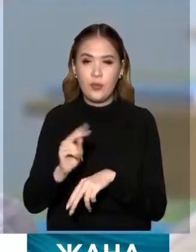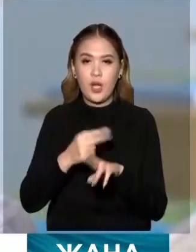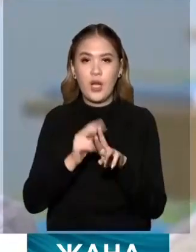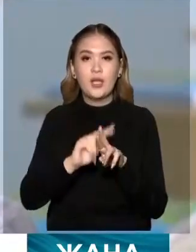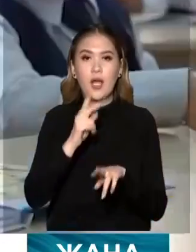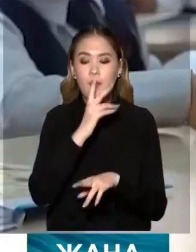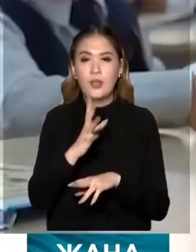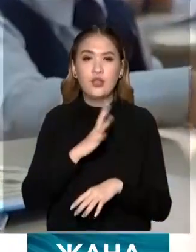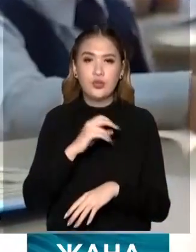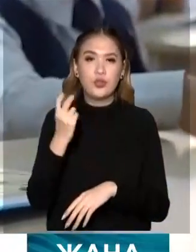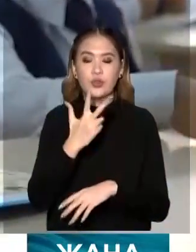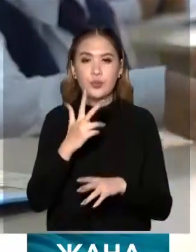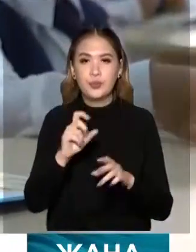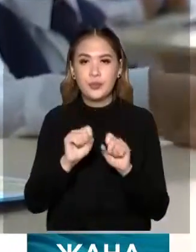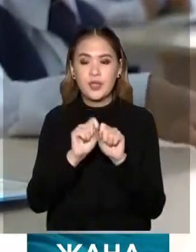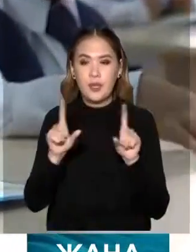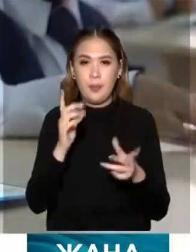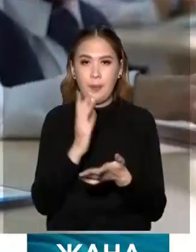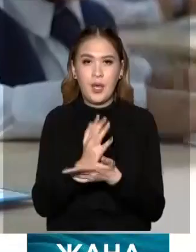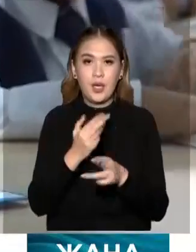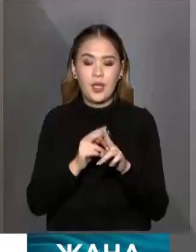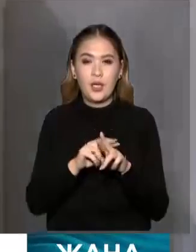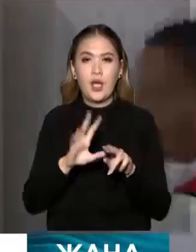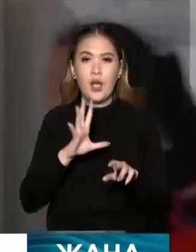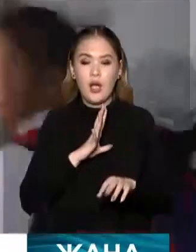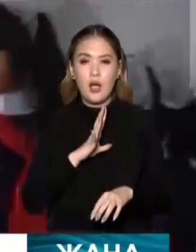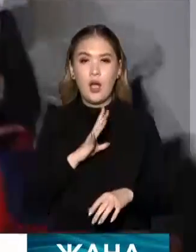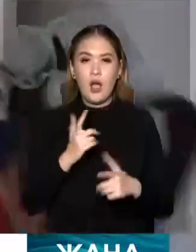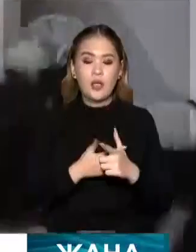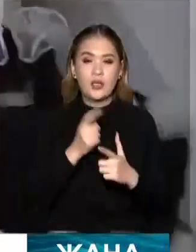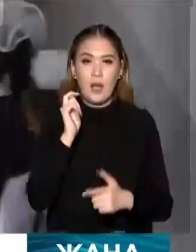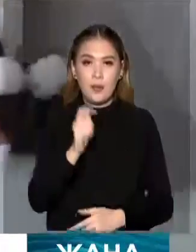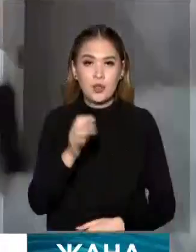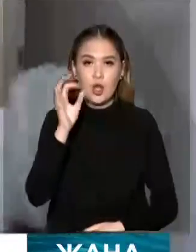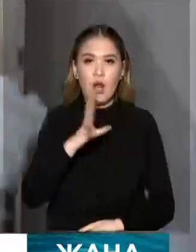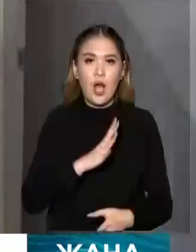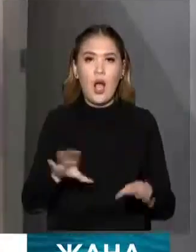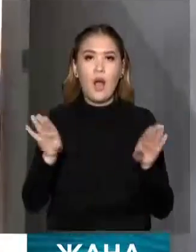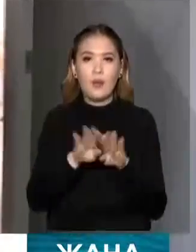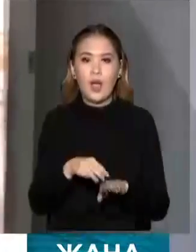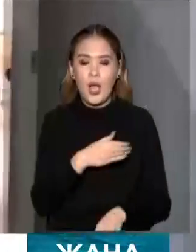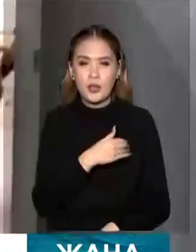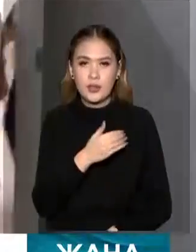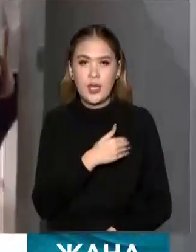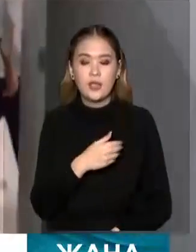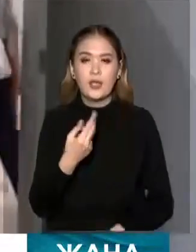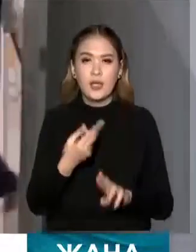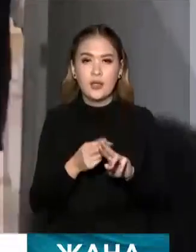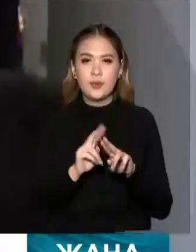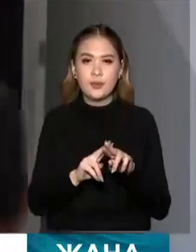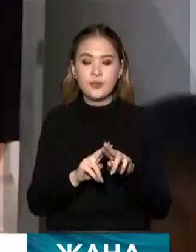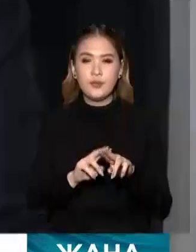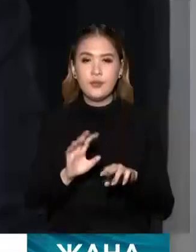Масаншыда осындай 3 мектеп жұмыс жасауда. Мектептерге ұлт зиялыларының атын беру арқылы затын ұлықтау бұрыннан келе жатқан үрдіс дейді